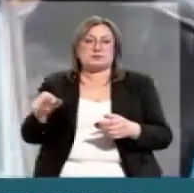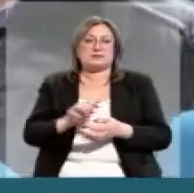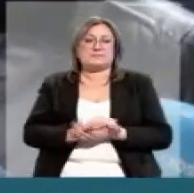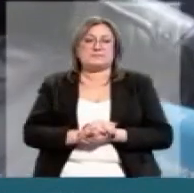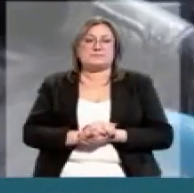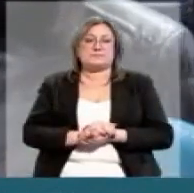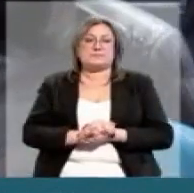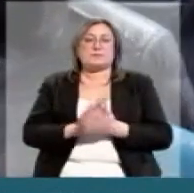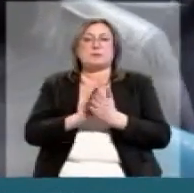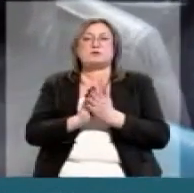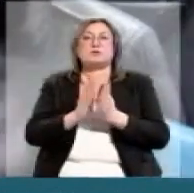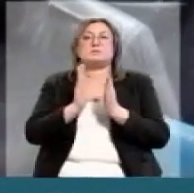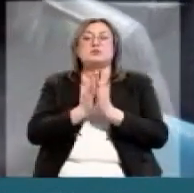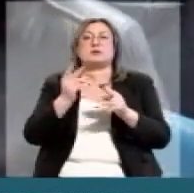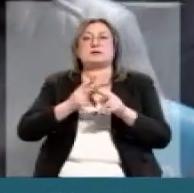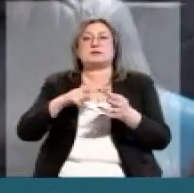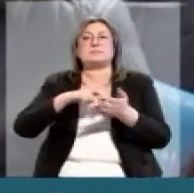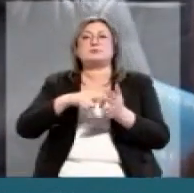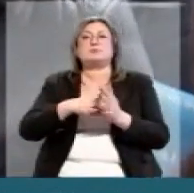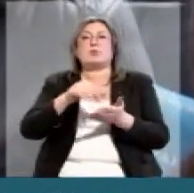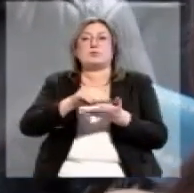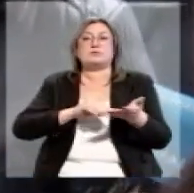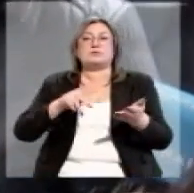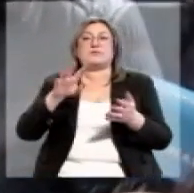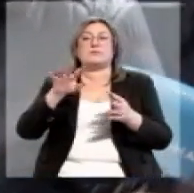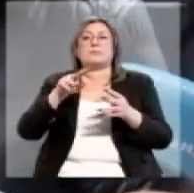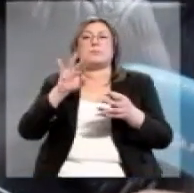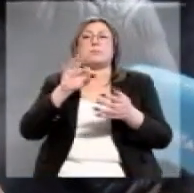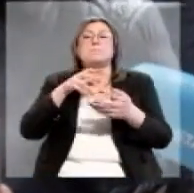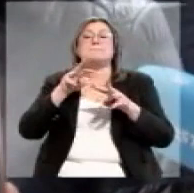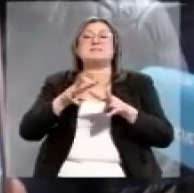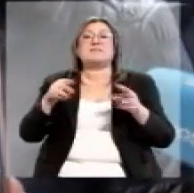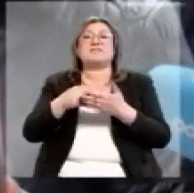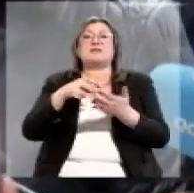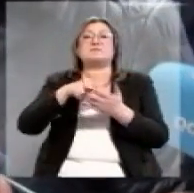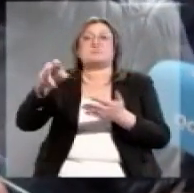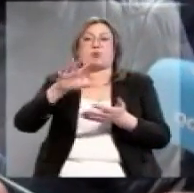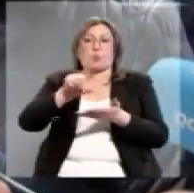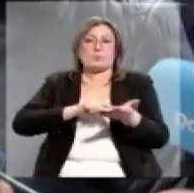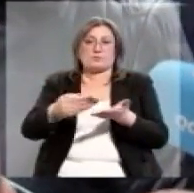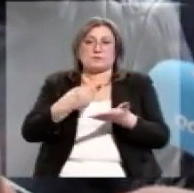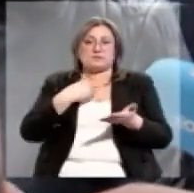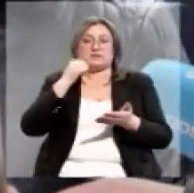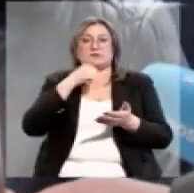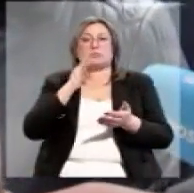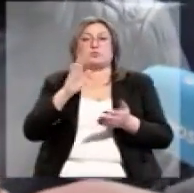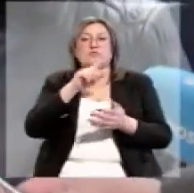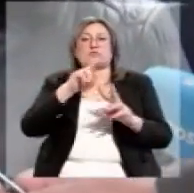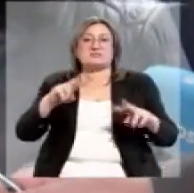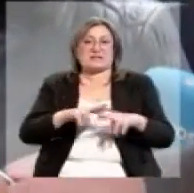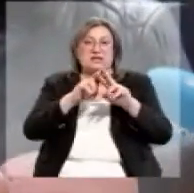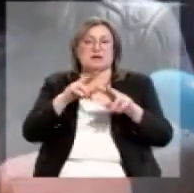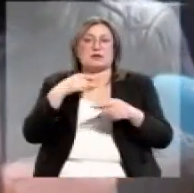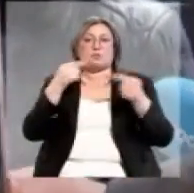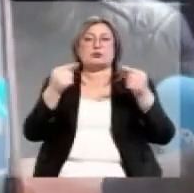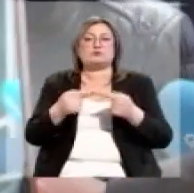письмо дайте копию по Министерству финансов. Я завтра, будучи в Астане, я